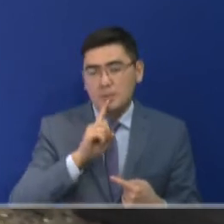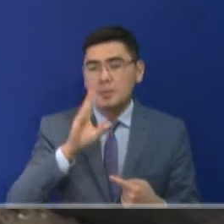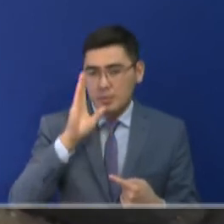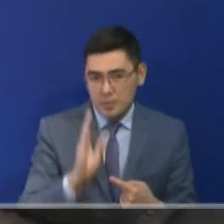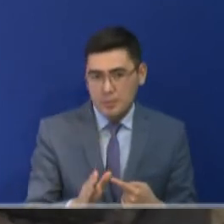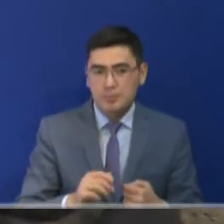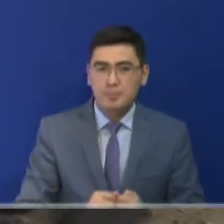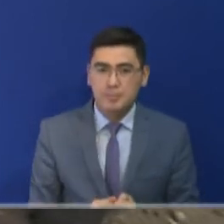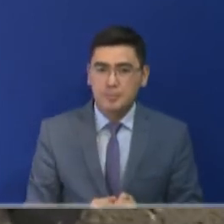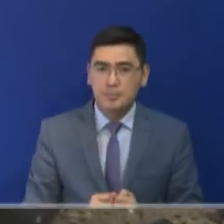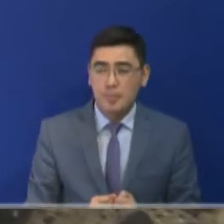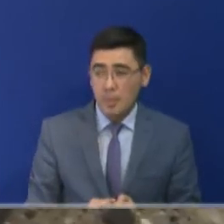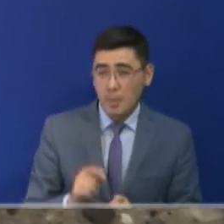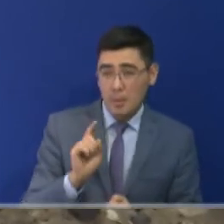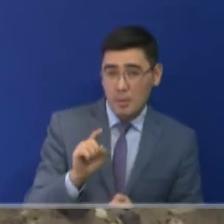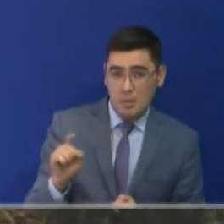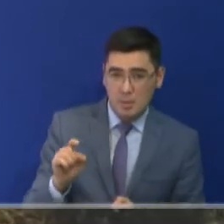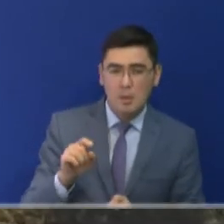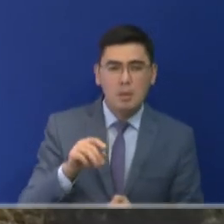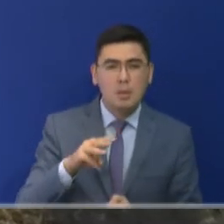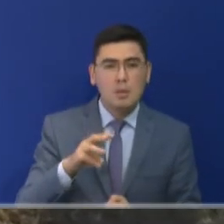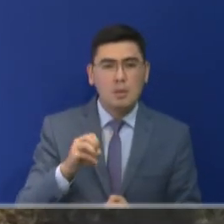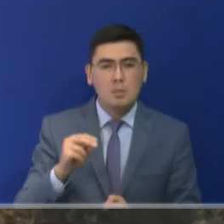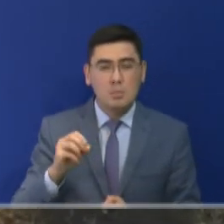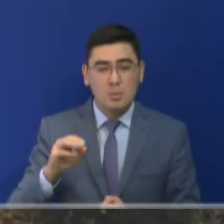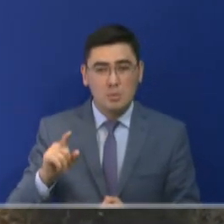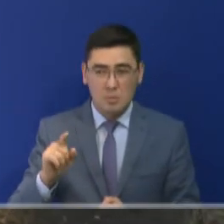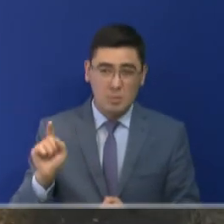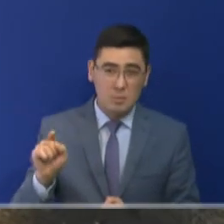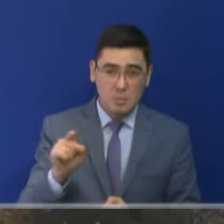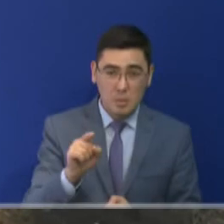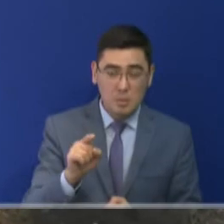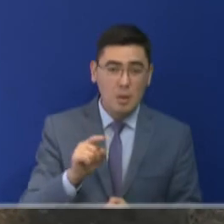мечети в регионе не работали, некоторые из них тоже будут обеспечены